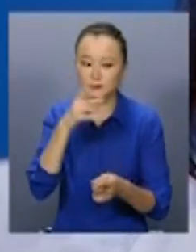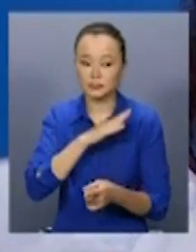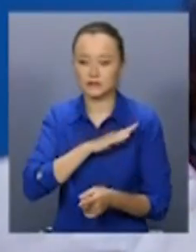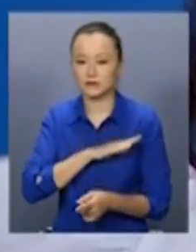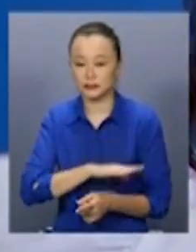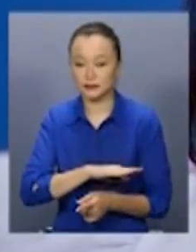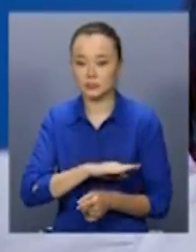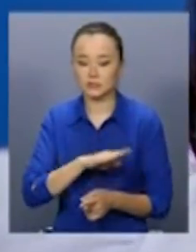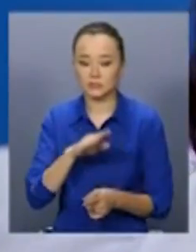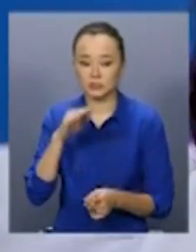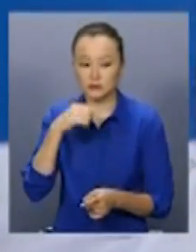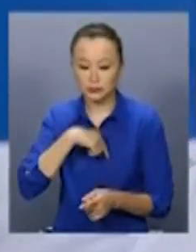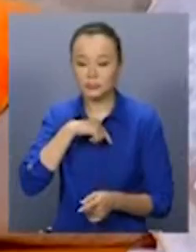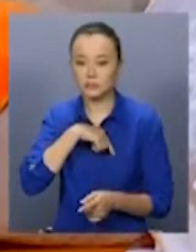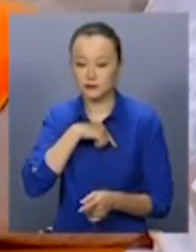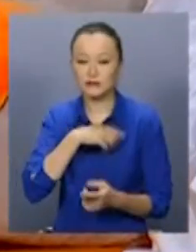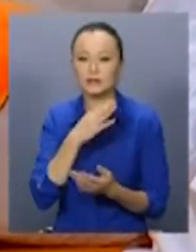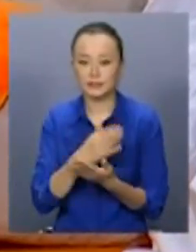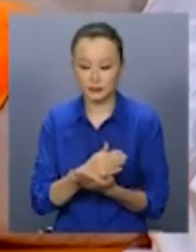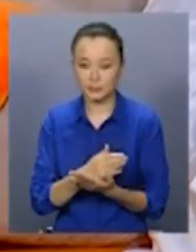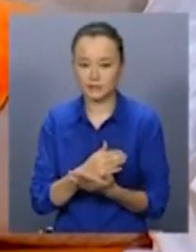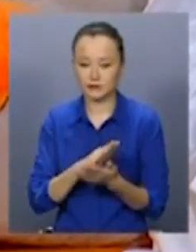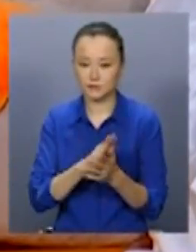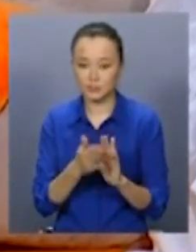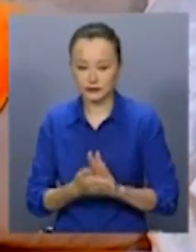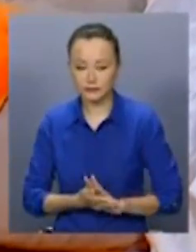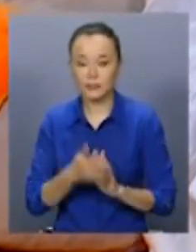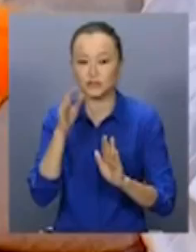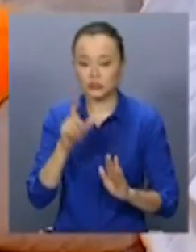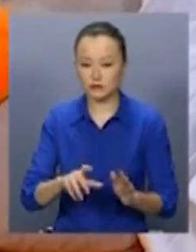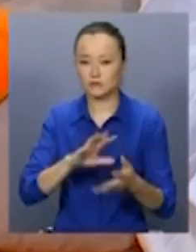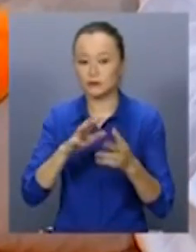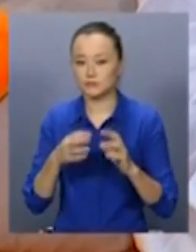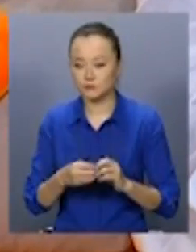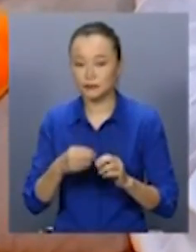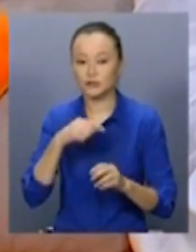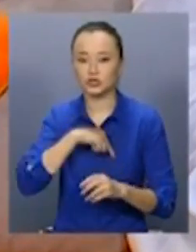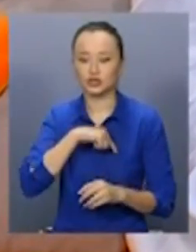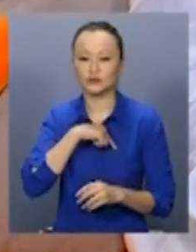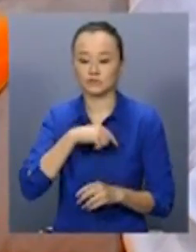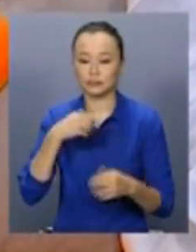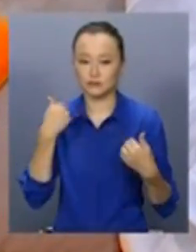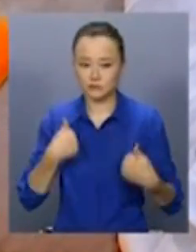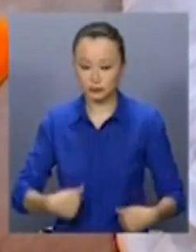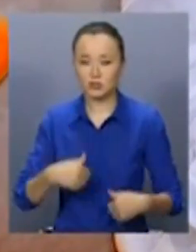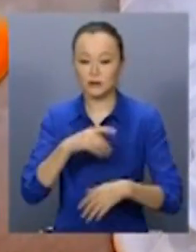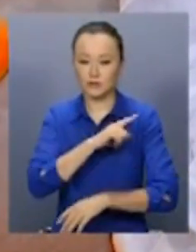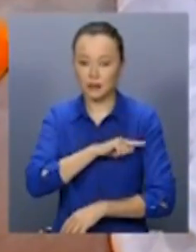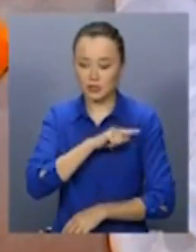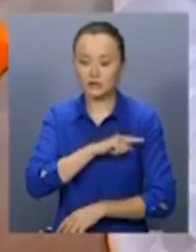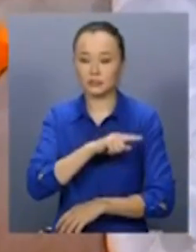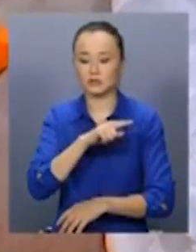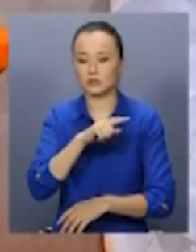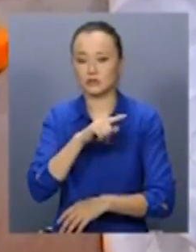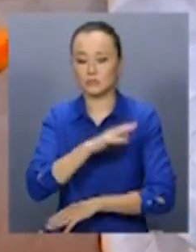ол бойында болады негізі. Яғни жалпы мынау адамның бойындағы дағдылары, мінез құлқы, тіпті